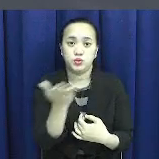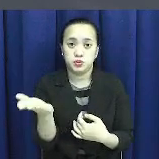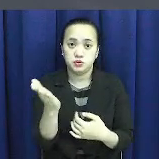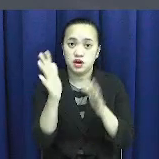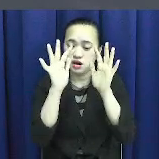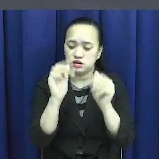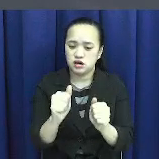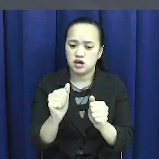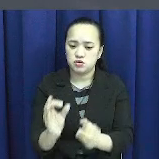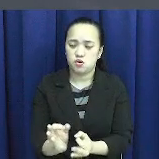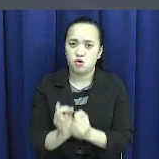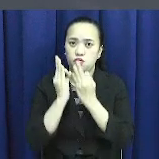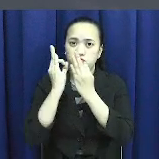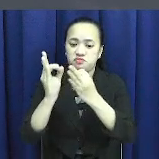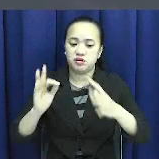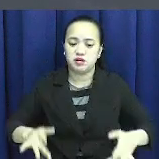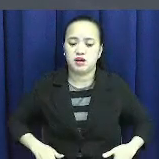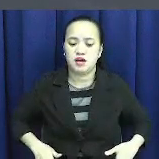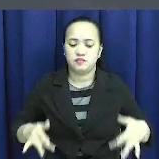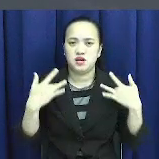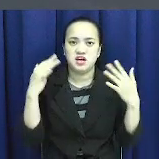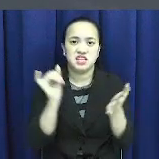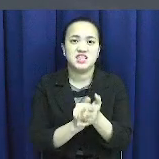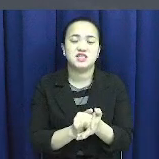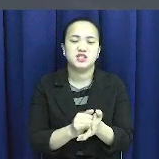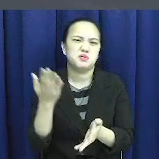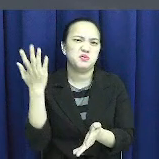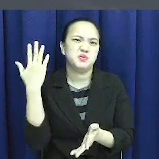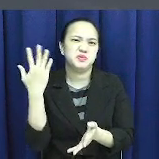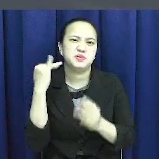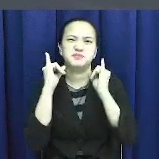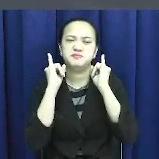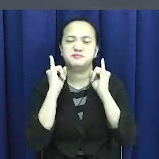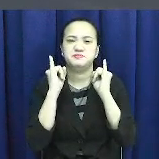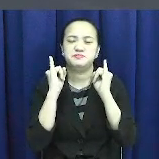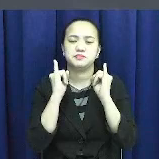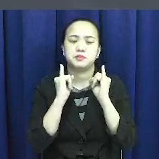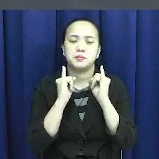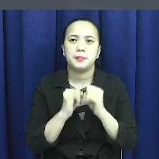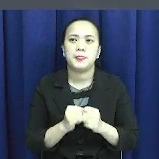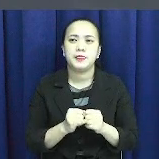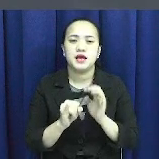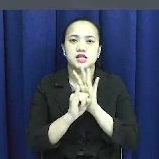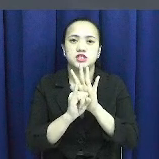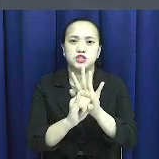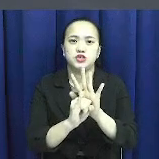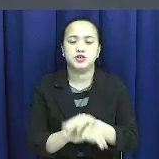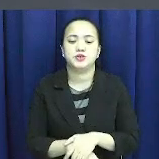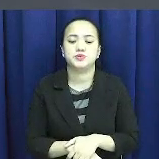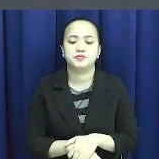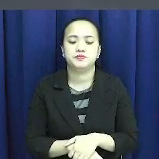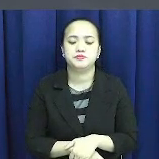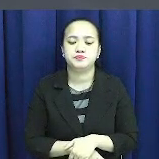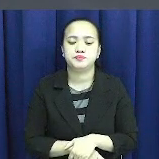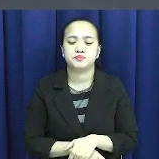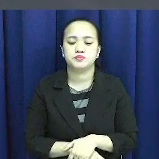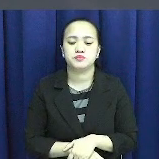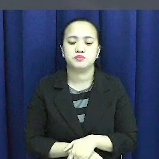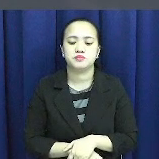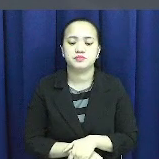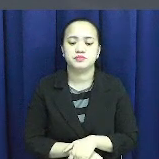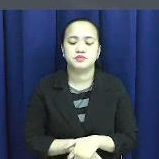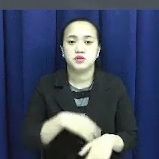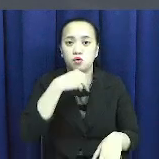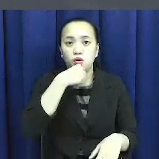Naalala ko merong, it's an old illustration, mga kapatid eh. Ano po? It is an old illustration